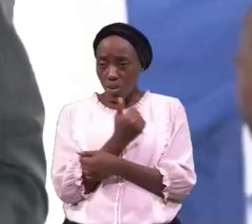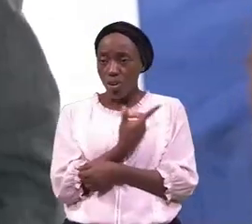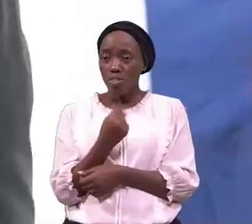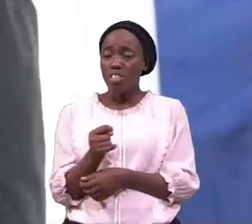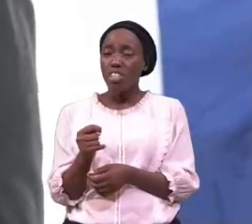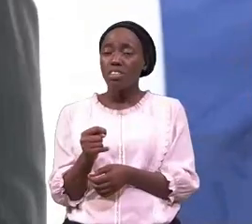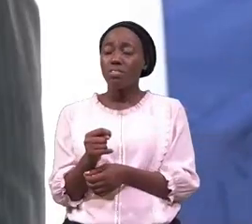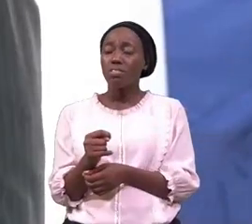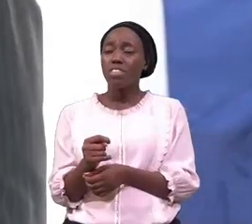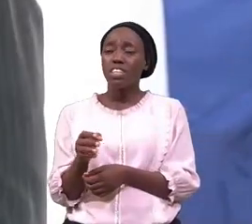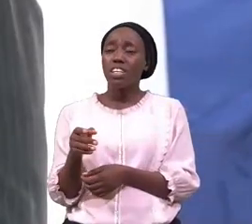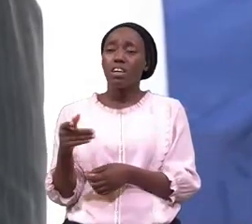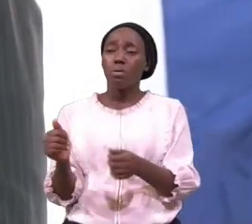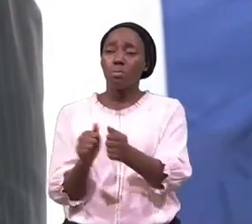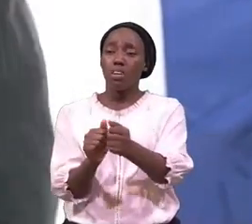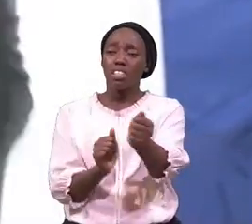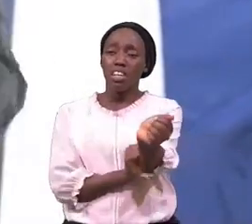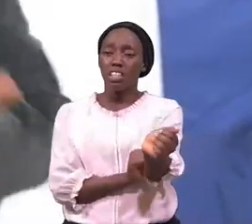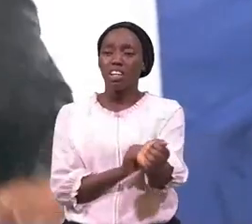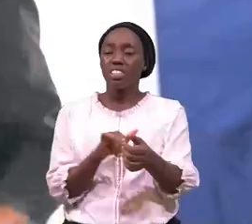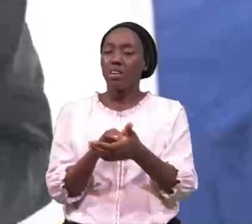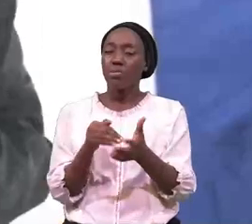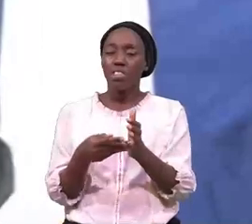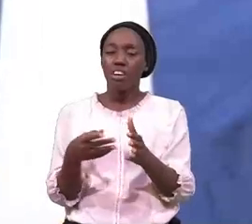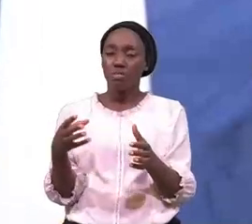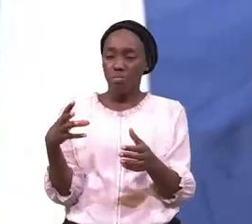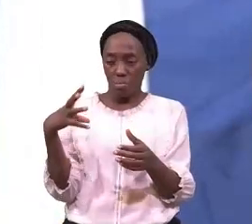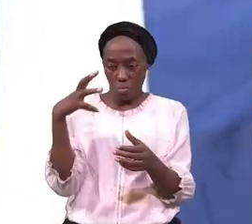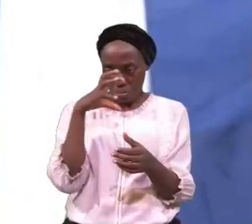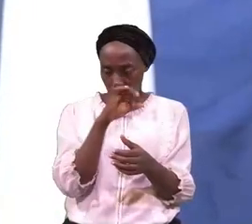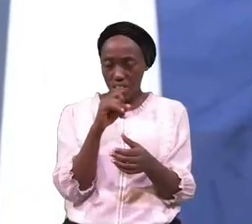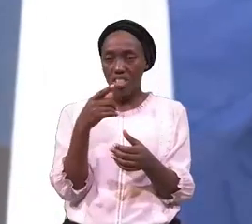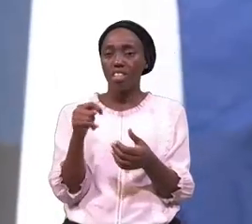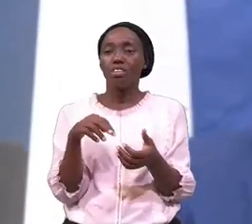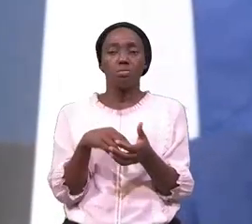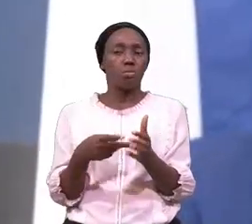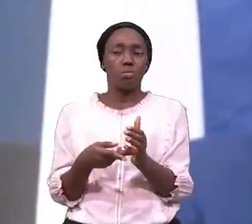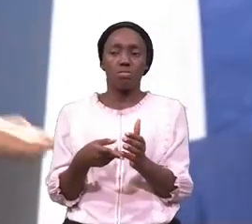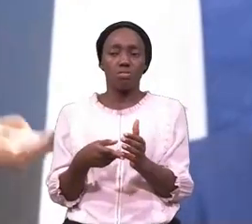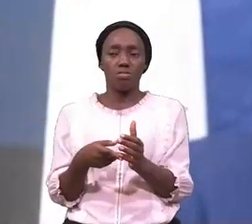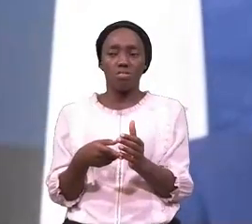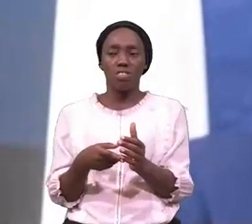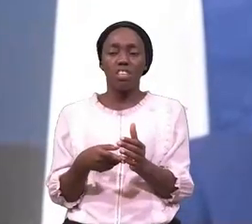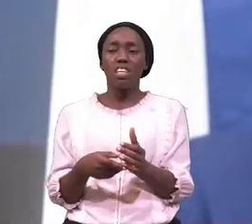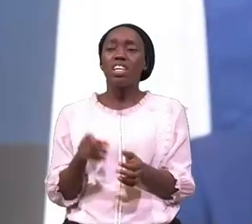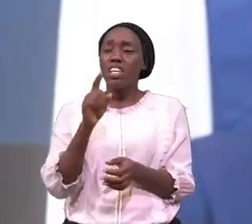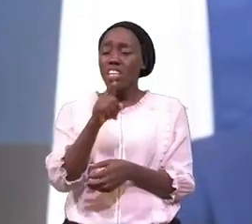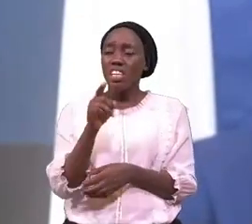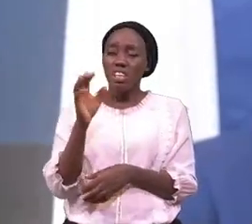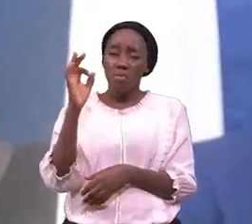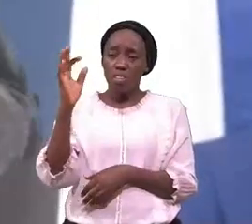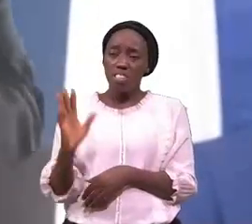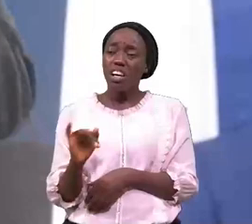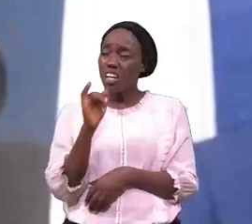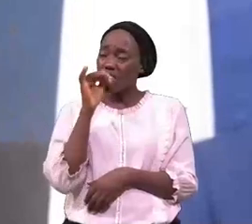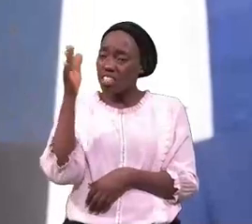Si je cherche l'amour des rétrogrades, je suis hors du ministère. Tu es là pour un but. Je suis là pour